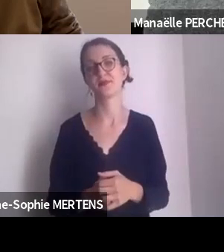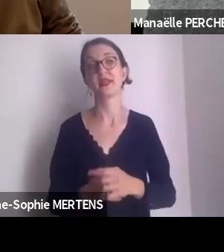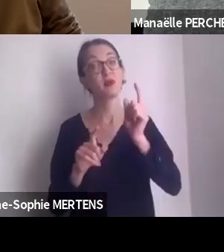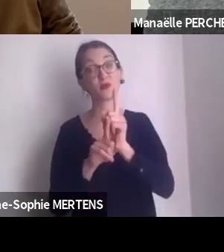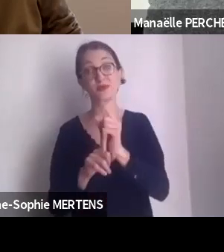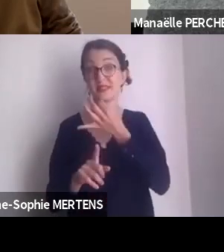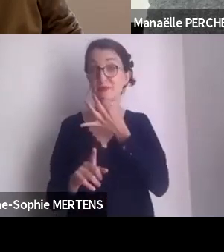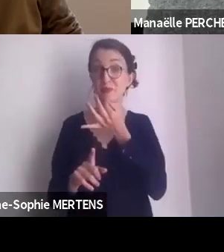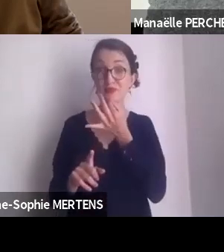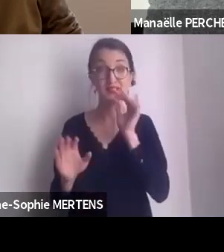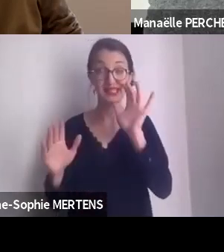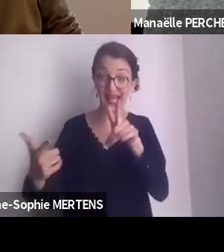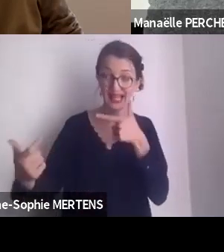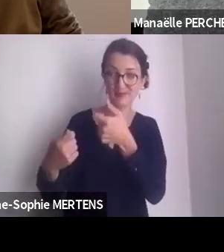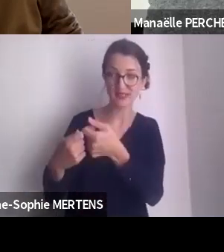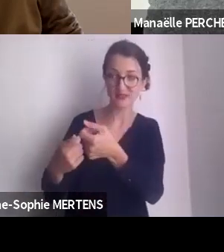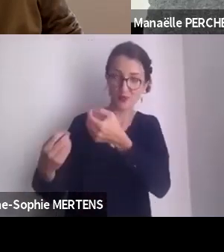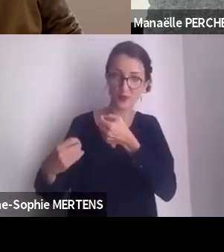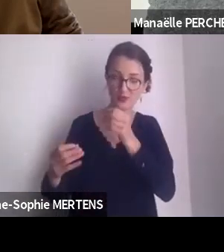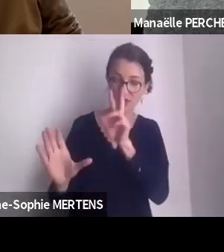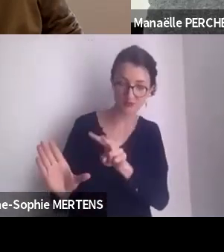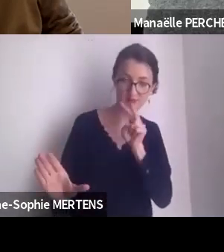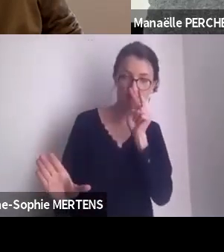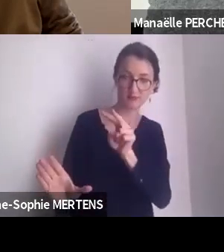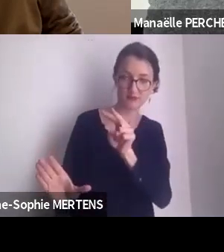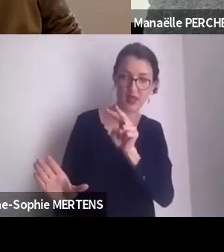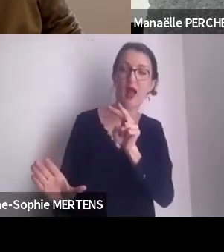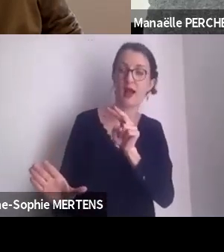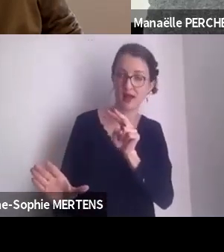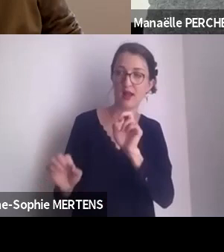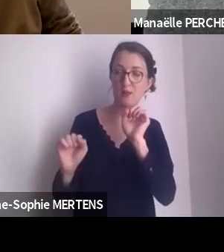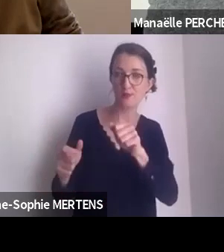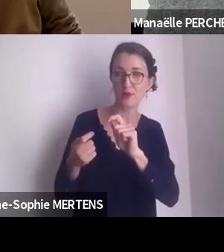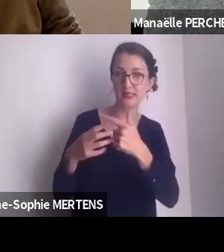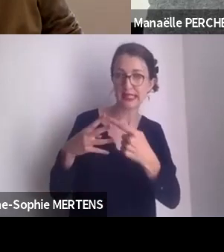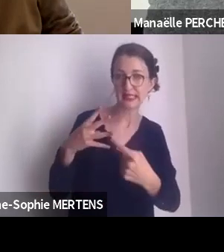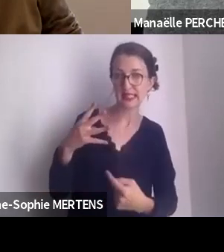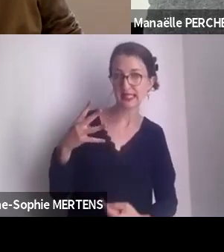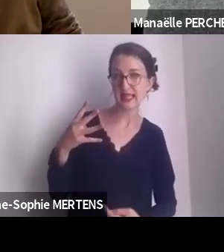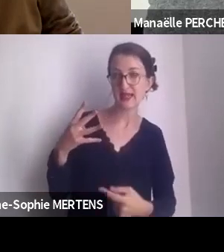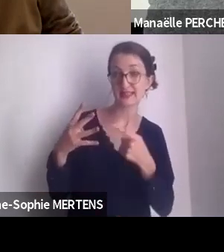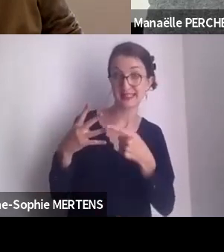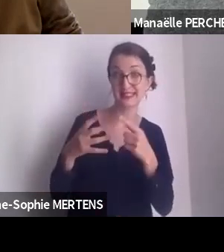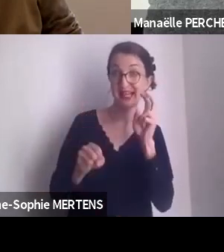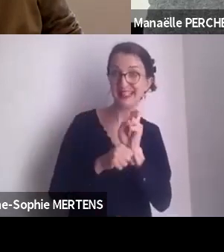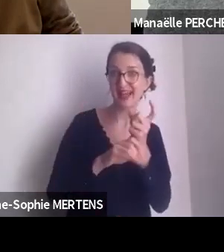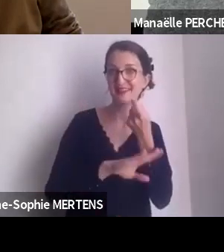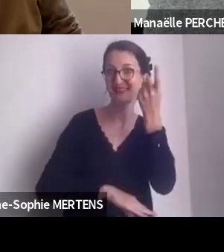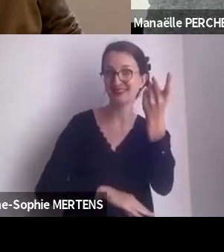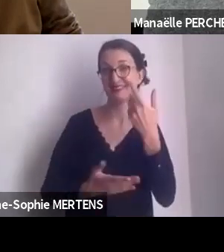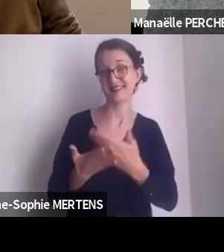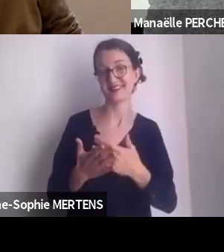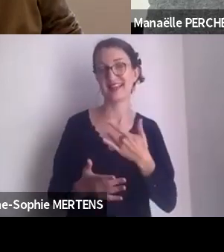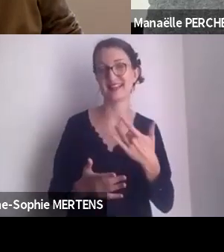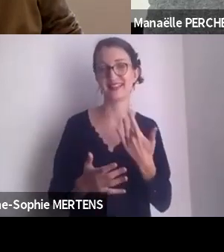des innovations, des opportunités qui elles peuvent durer possiblement. Donc ça, c'est quand même intéressant. Une question nous est posée par une autre